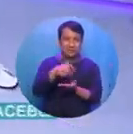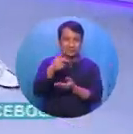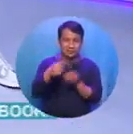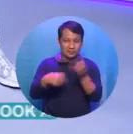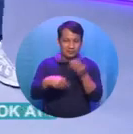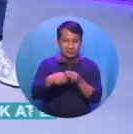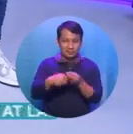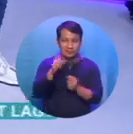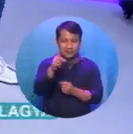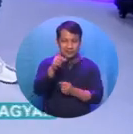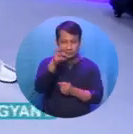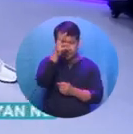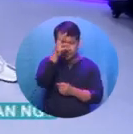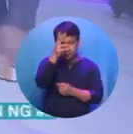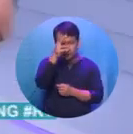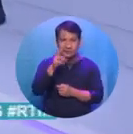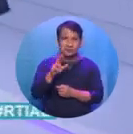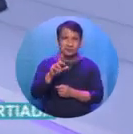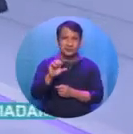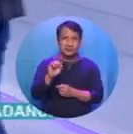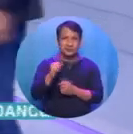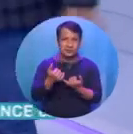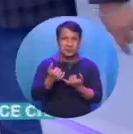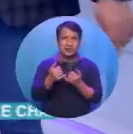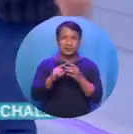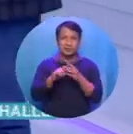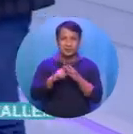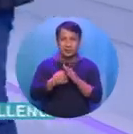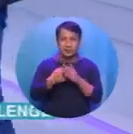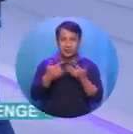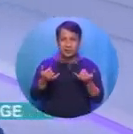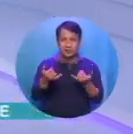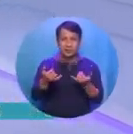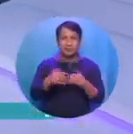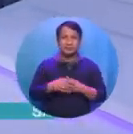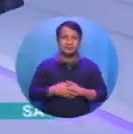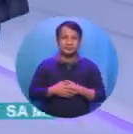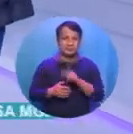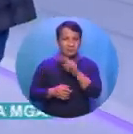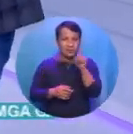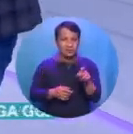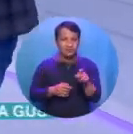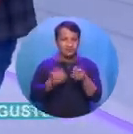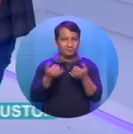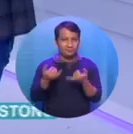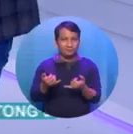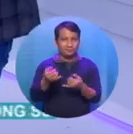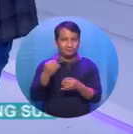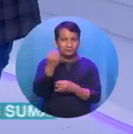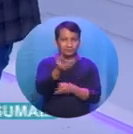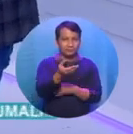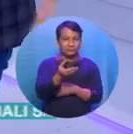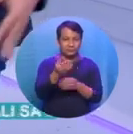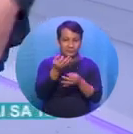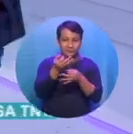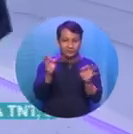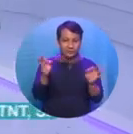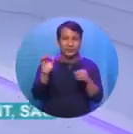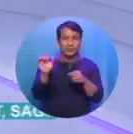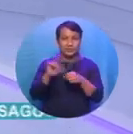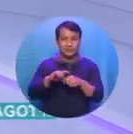plus isang manok from uling roasters. Ngayon, ma'am, ngayon. Bigyan kita ng pagkakataon na magkaroon ng libreng